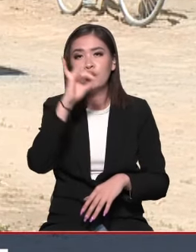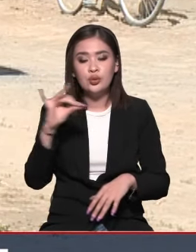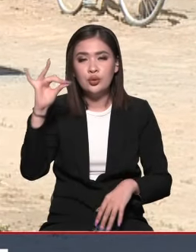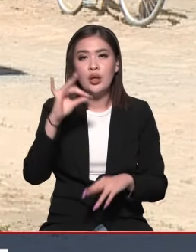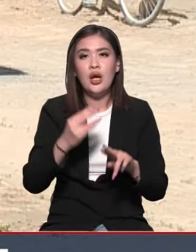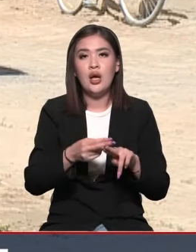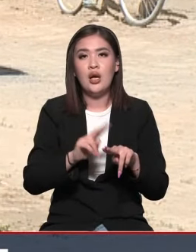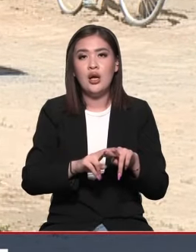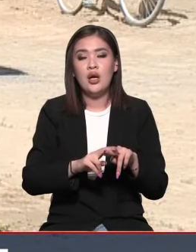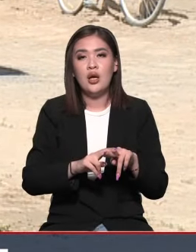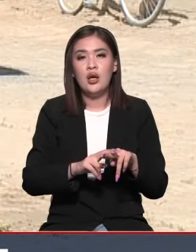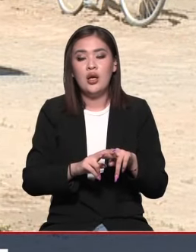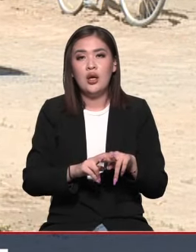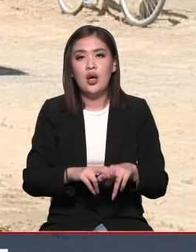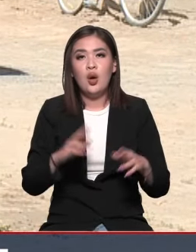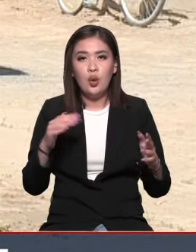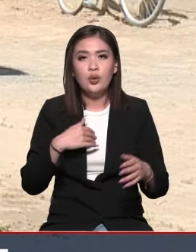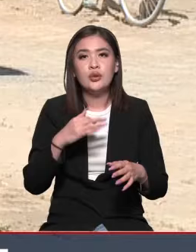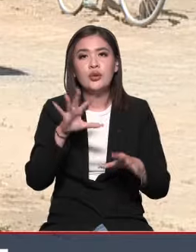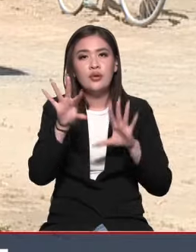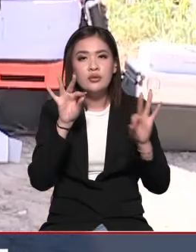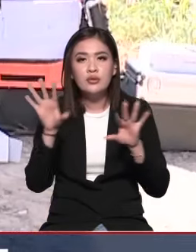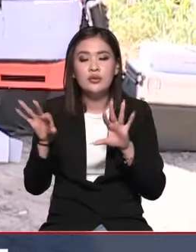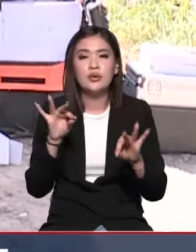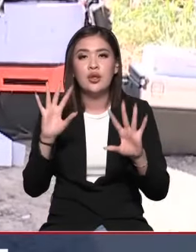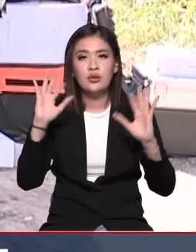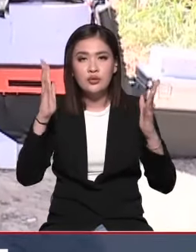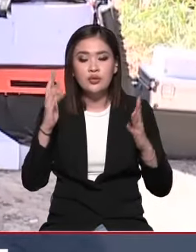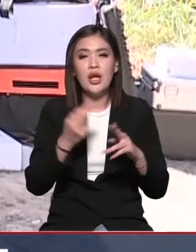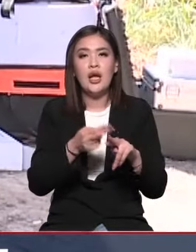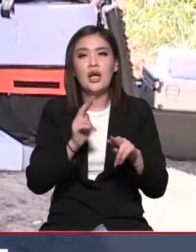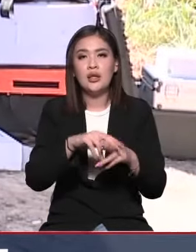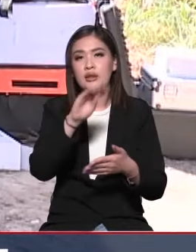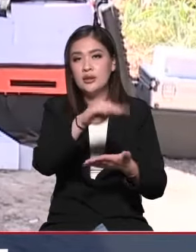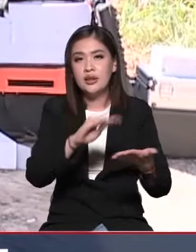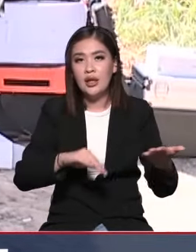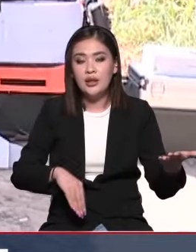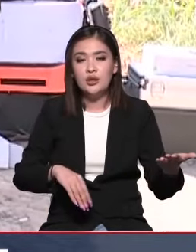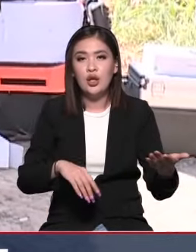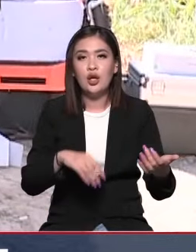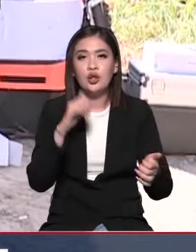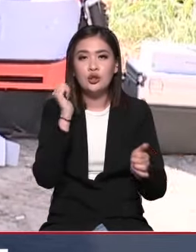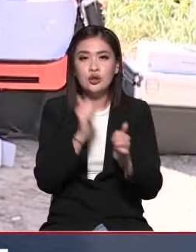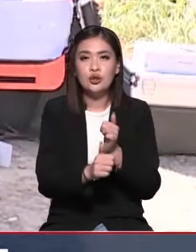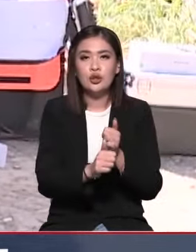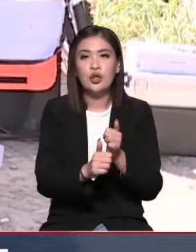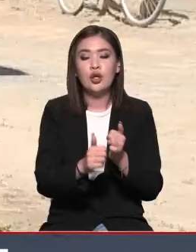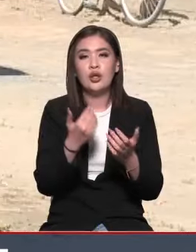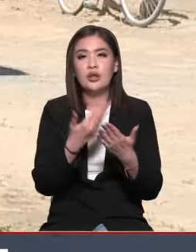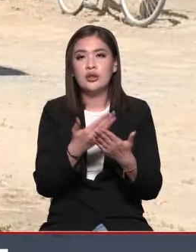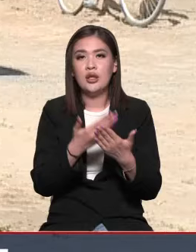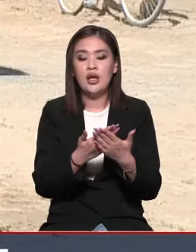бір кадрларды қолданып жатырмыз, ситуацияларды. Сценарийде бір күлдіретін жерлері болады, бір жылататын жерлері